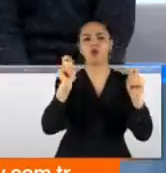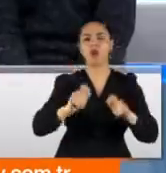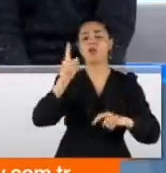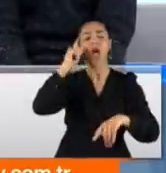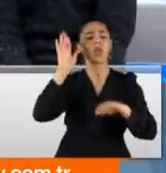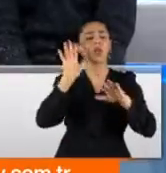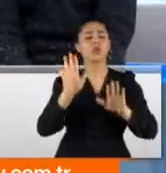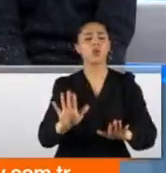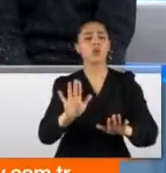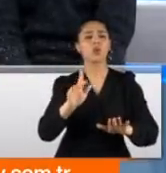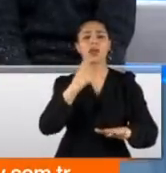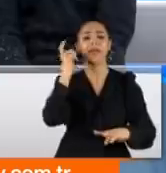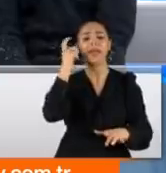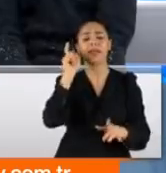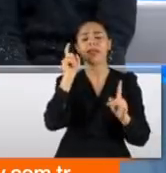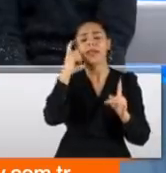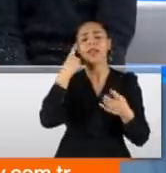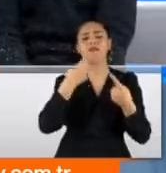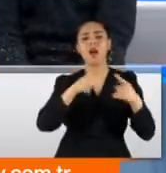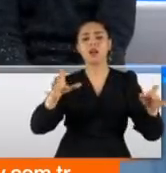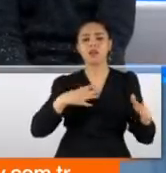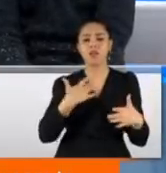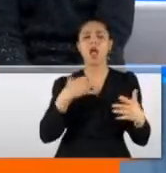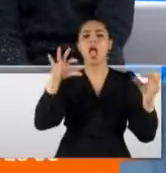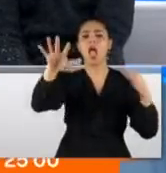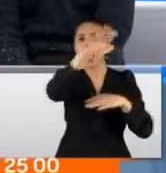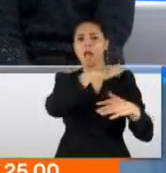iddialar. Ölümlü tehdit etti, evi yakmakla.